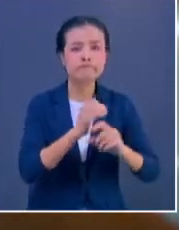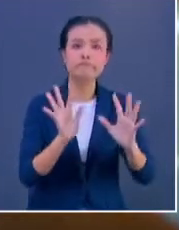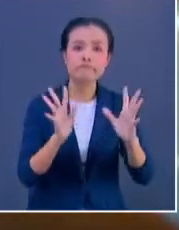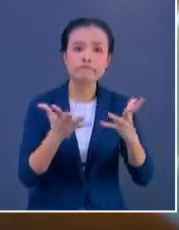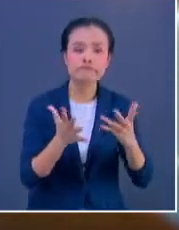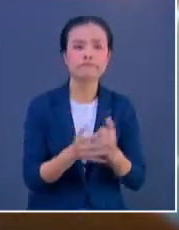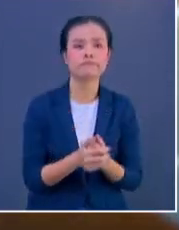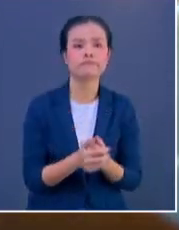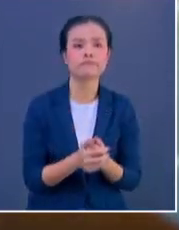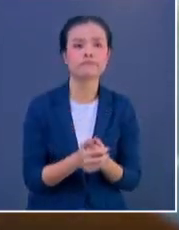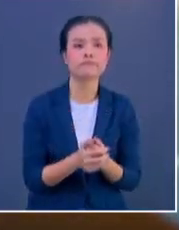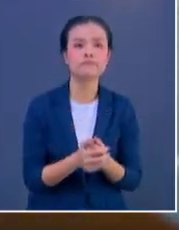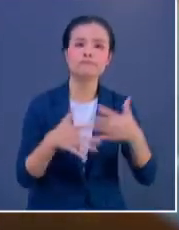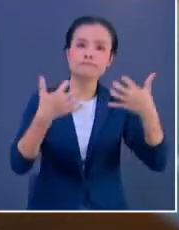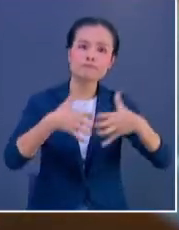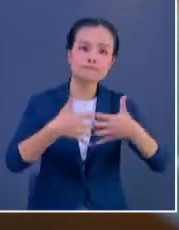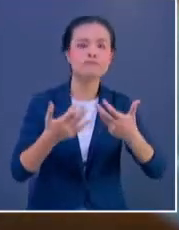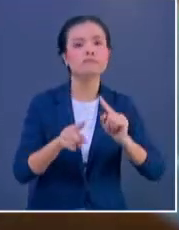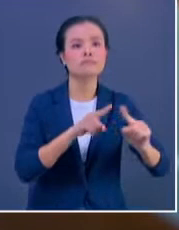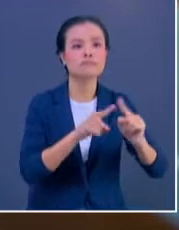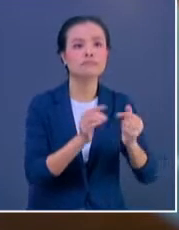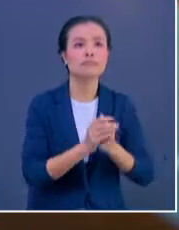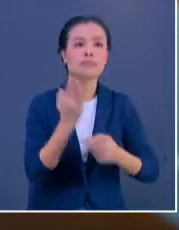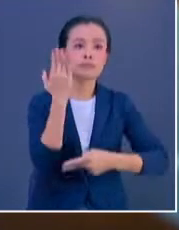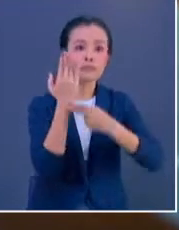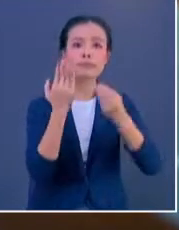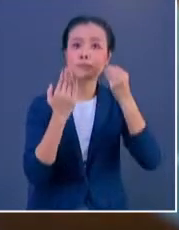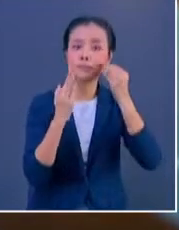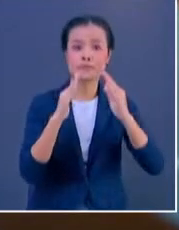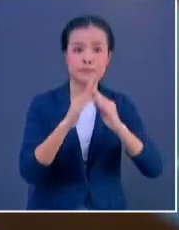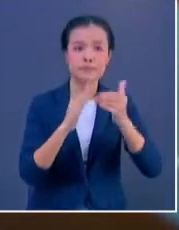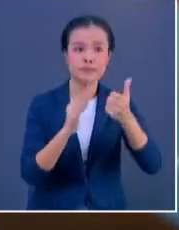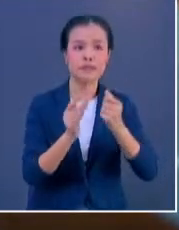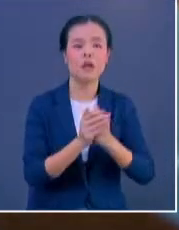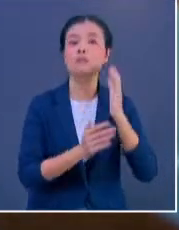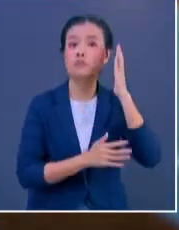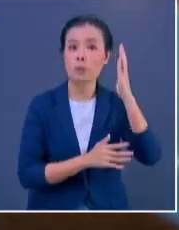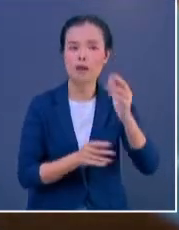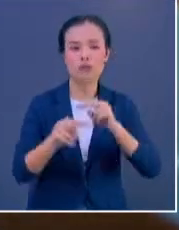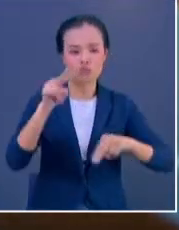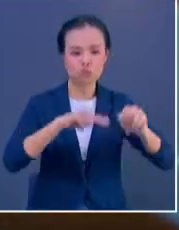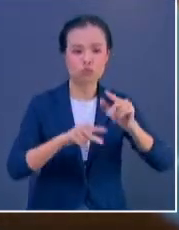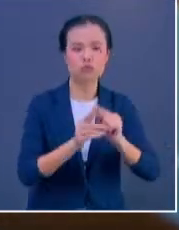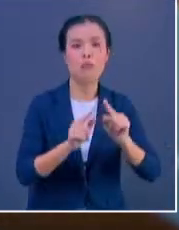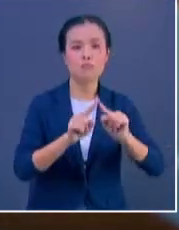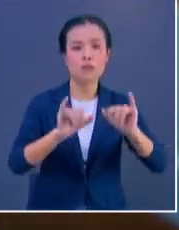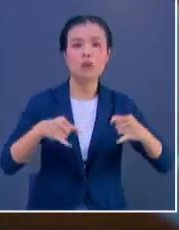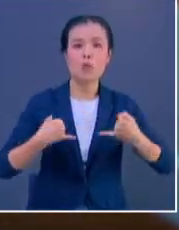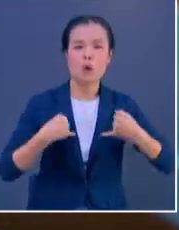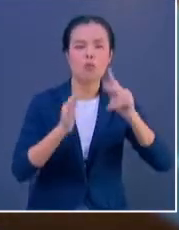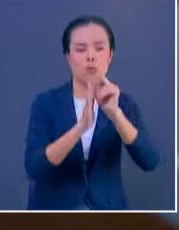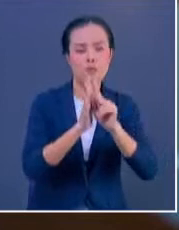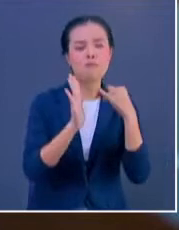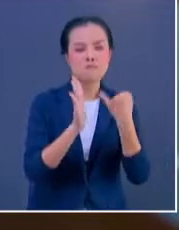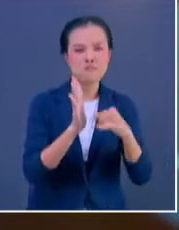ำกันอุตสาหกรรมแหล่งต่างหรือว่าเป็นรีสอร์ทก็ยังได้แต่ว่าอันนั้นก็เป็นภายหลังแต่ว่าต้องตรวจสอบเพราะว่ามีการครอบครองผิดกฎหมายเป็น